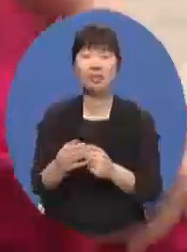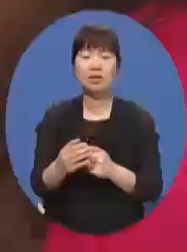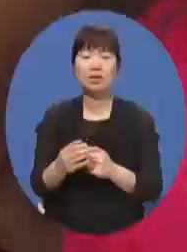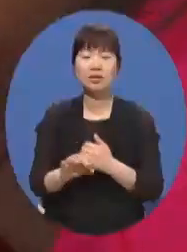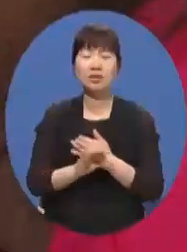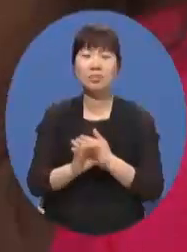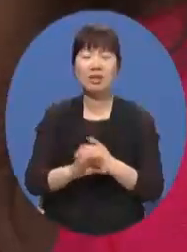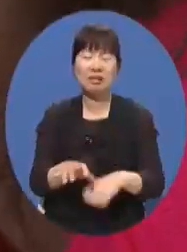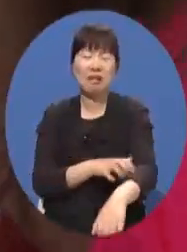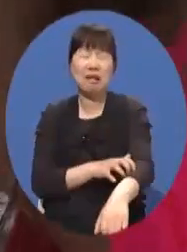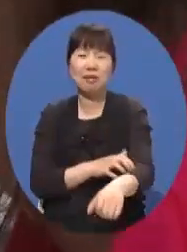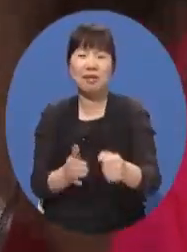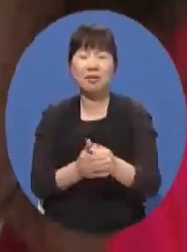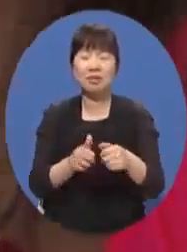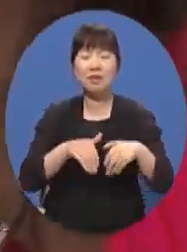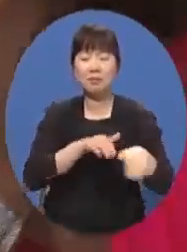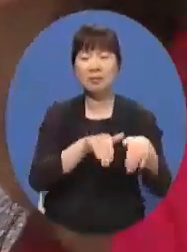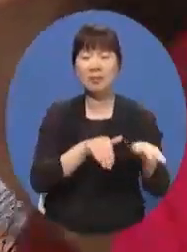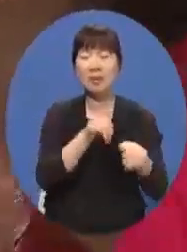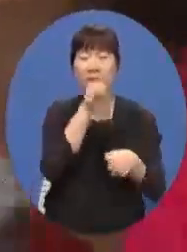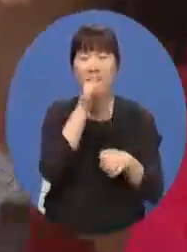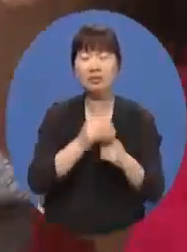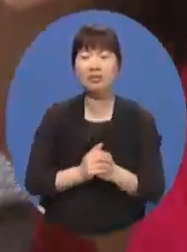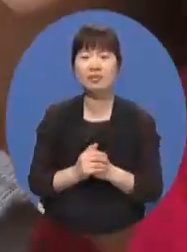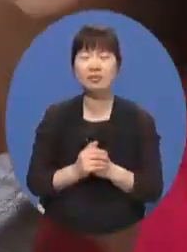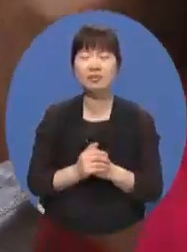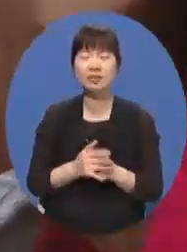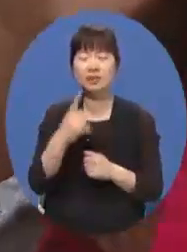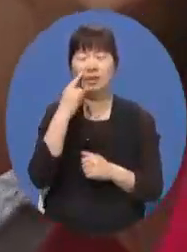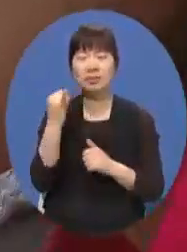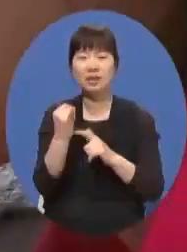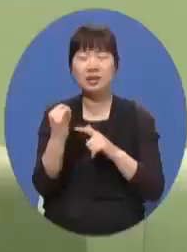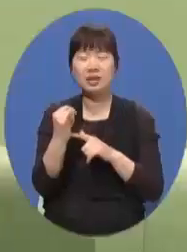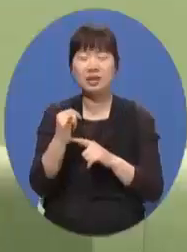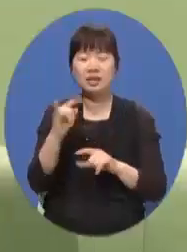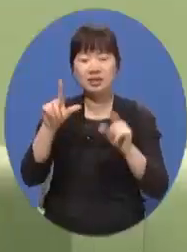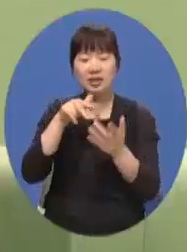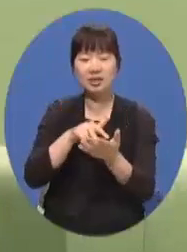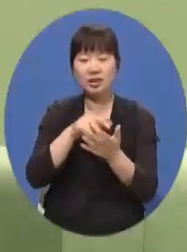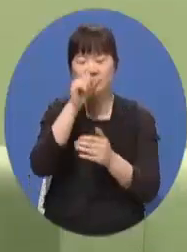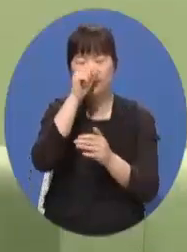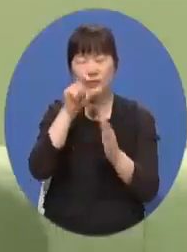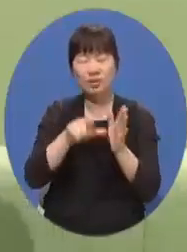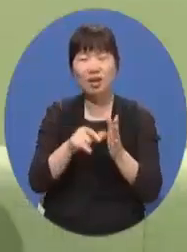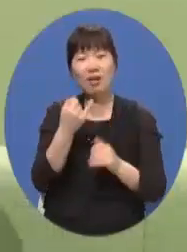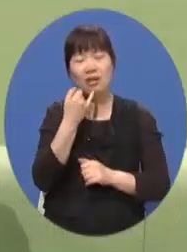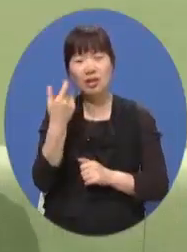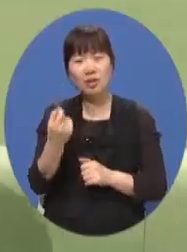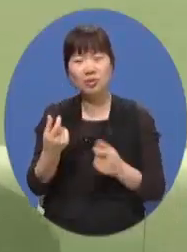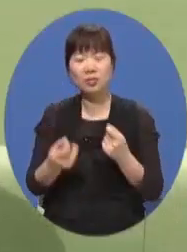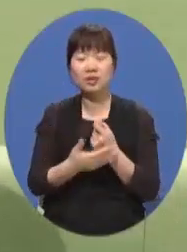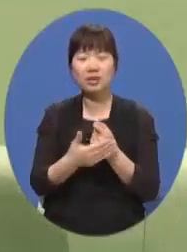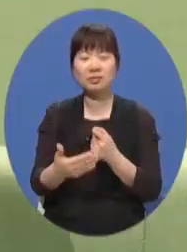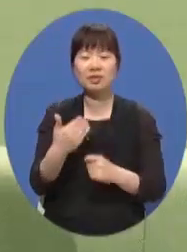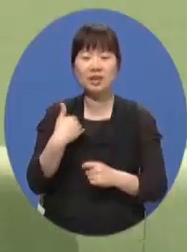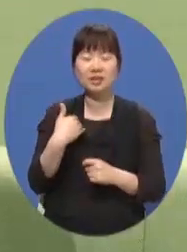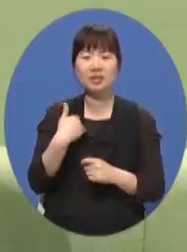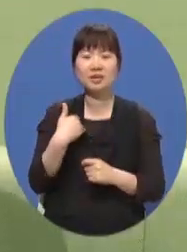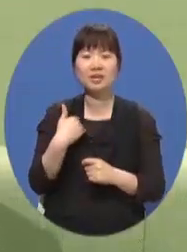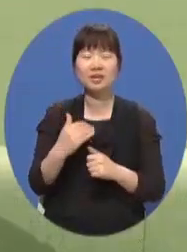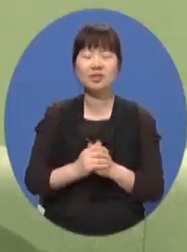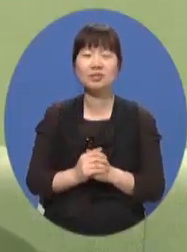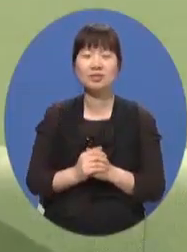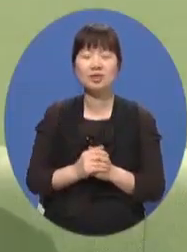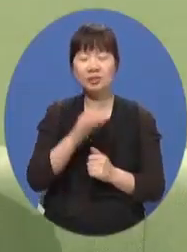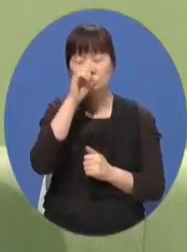그러면 애들이 성 가셔서 어느 때 밀쳐요. 그러니까 이 엄마가 이렇게 상태 좋을 때 참 좋고 막 이래서 나는 좀 주사성도